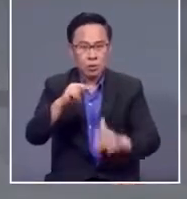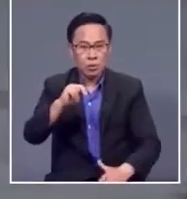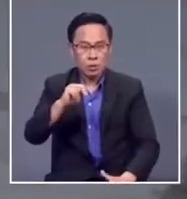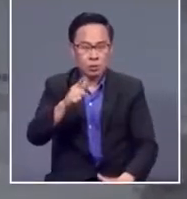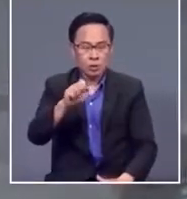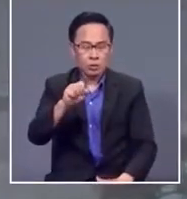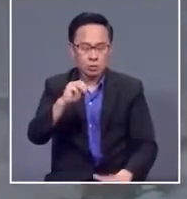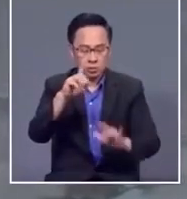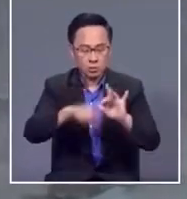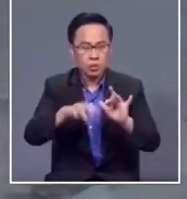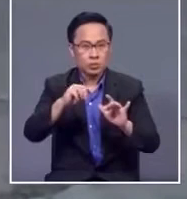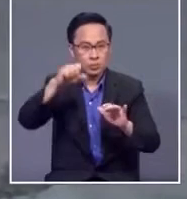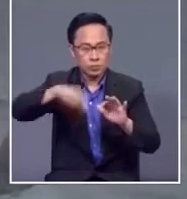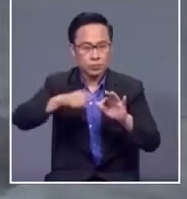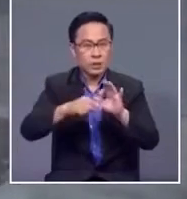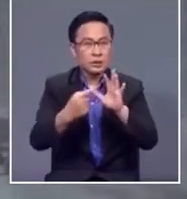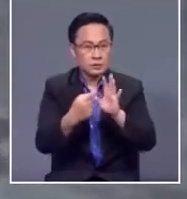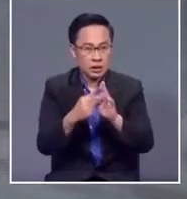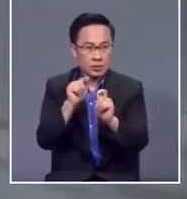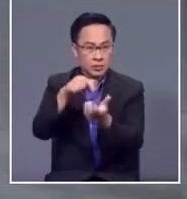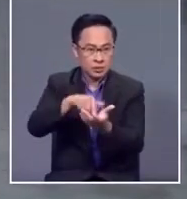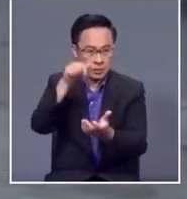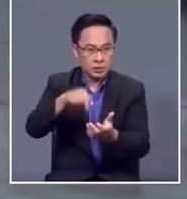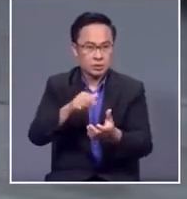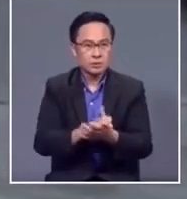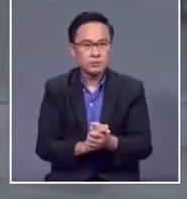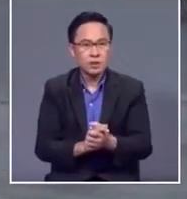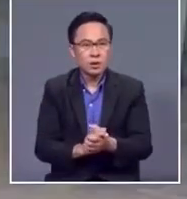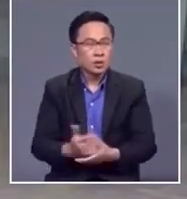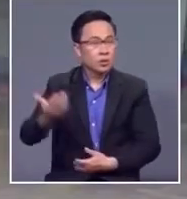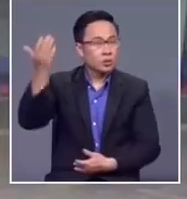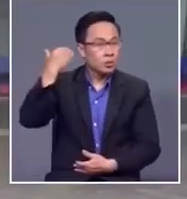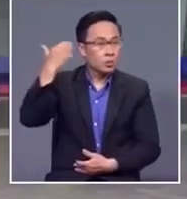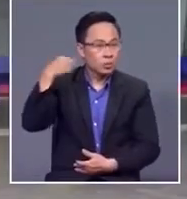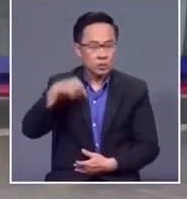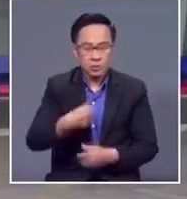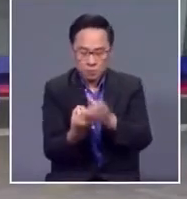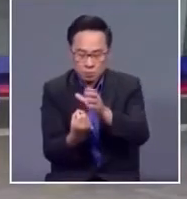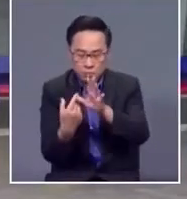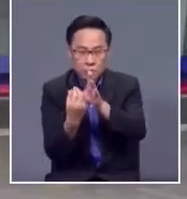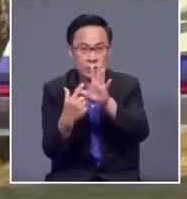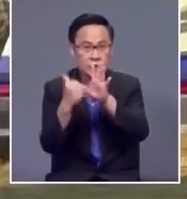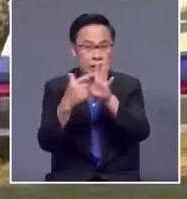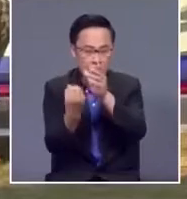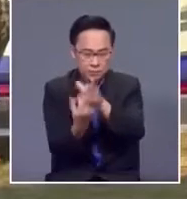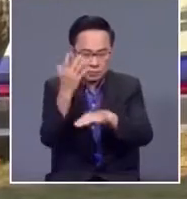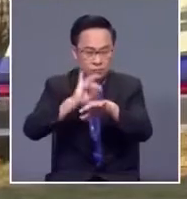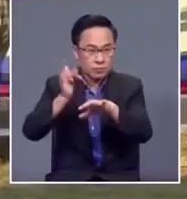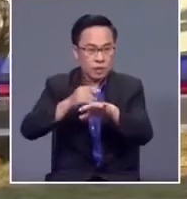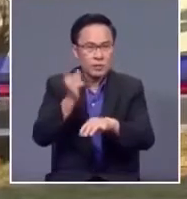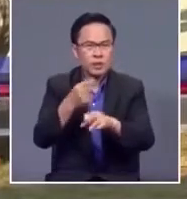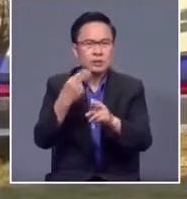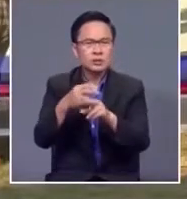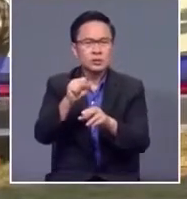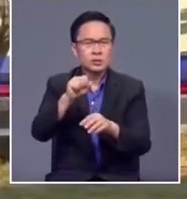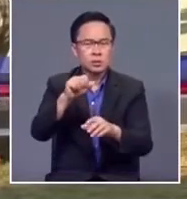บลท่าโพอำเภอเมืองจังหวัดพิษณุโลกนะครับแต่เดิมเนี่ยเรามีสมุนไพรพื้นถิ่นนะครับที่เรียกกันว่าส้มซ่